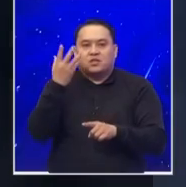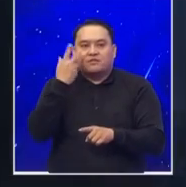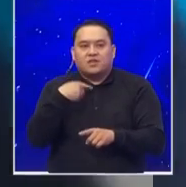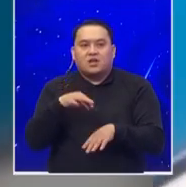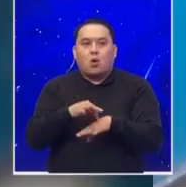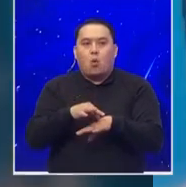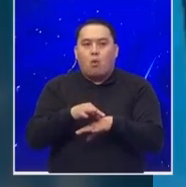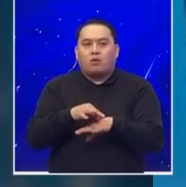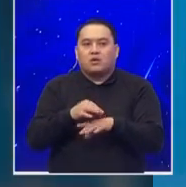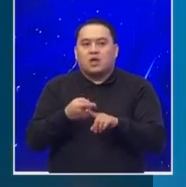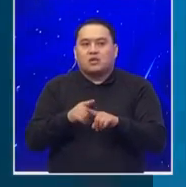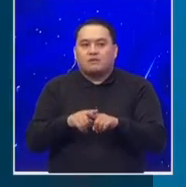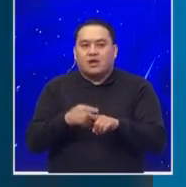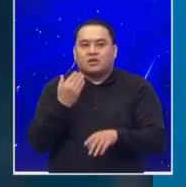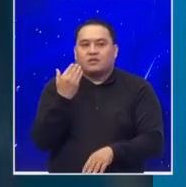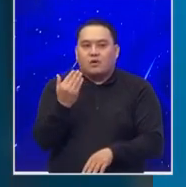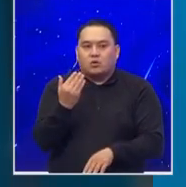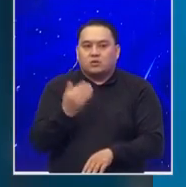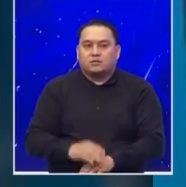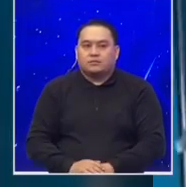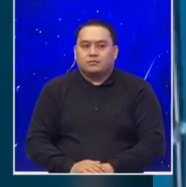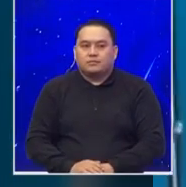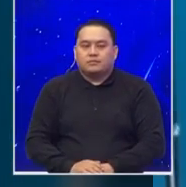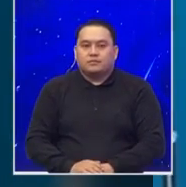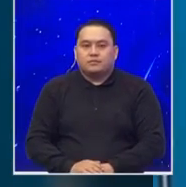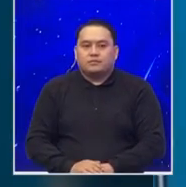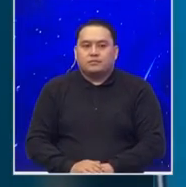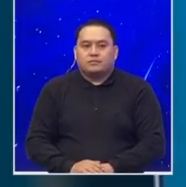кожи и сексуальной ориентации.